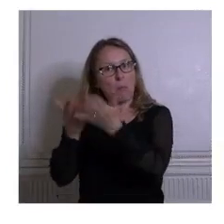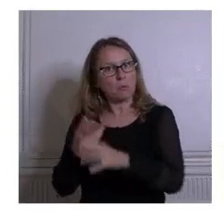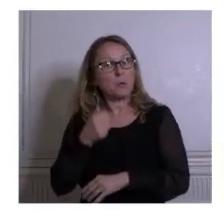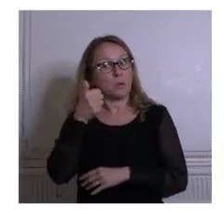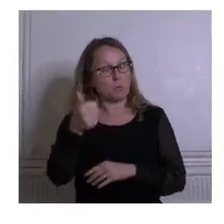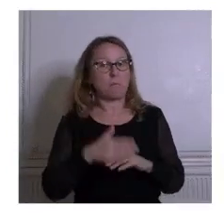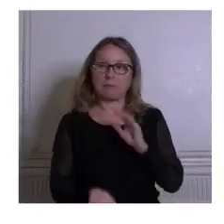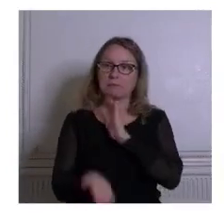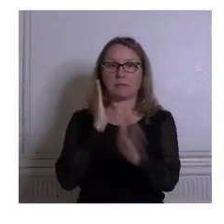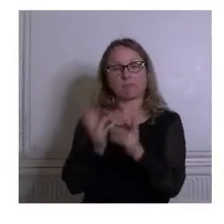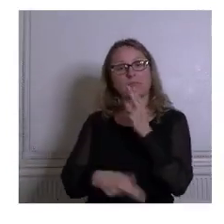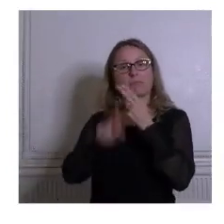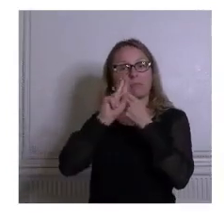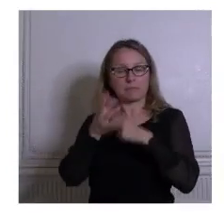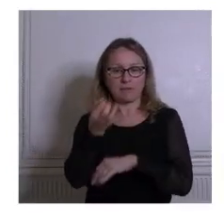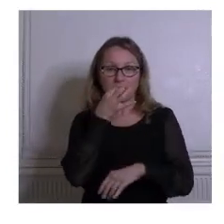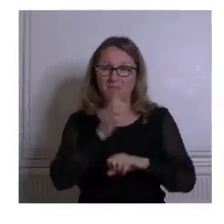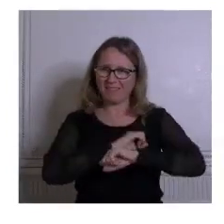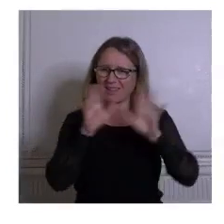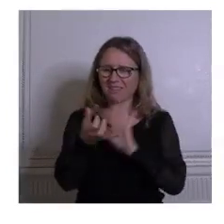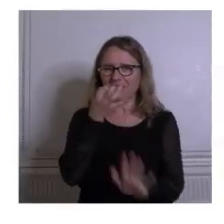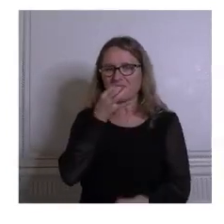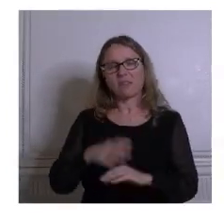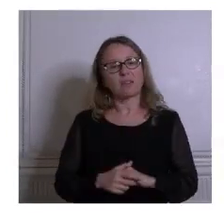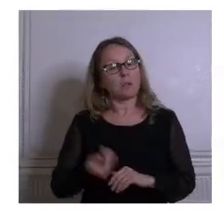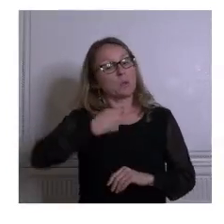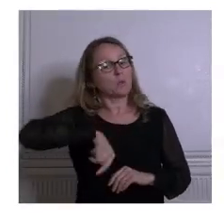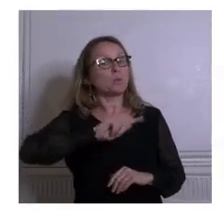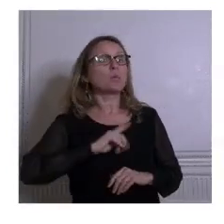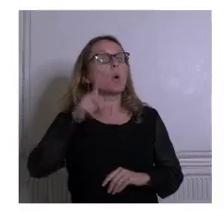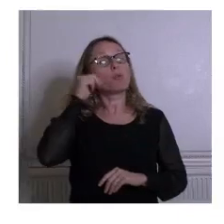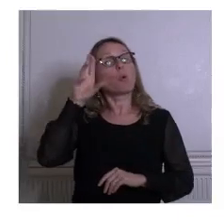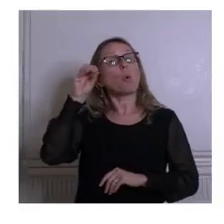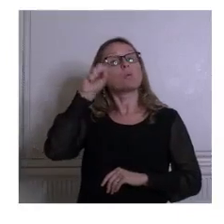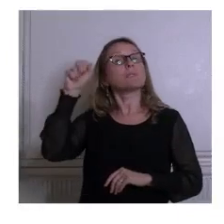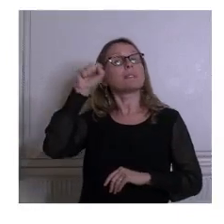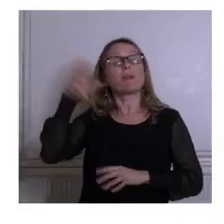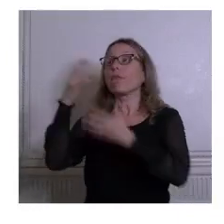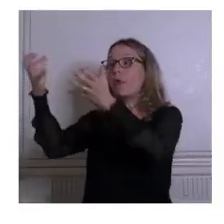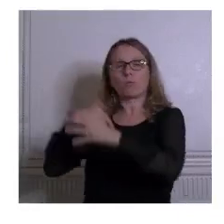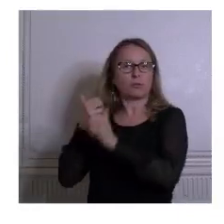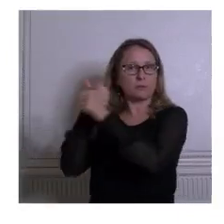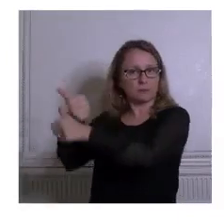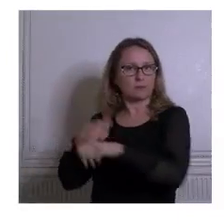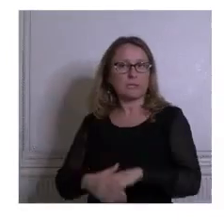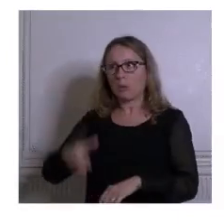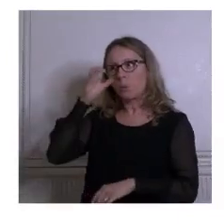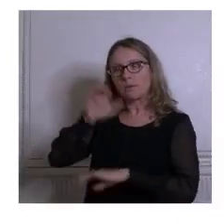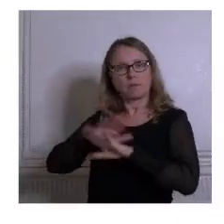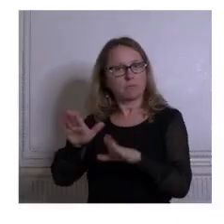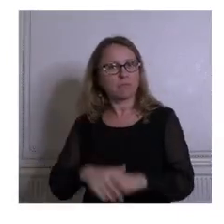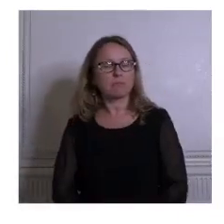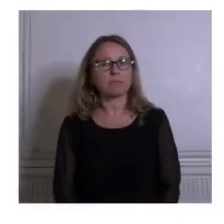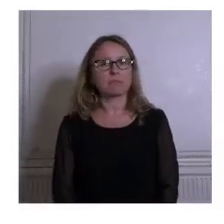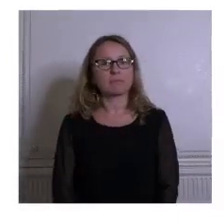avait donné, qui va bien, je crois, à Mme Ramy et son groupe, qui va bien, je crois, aussi à M. Joliot, et son groupe. Et